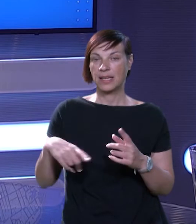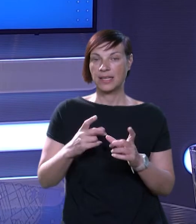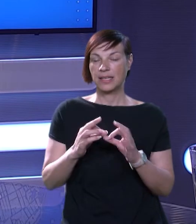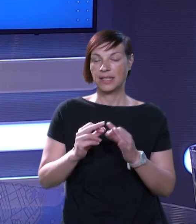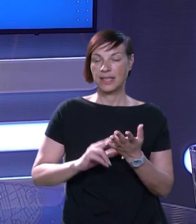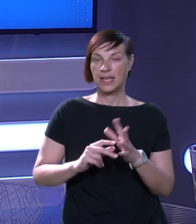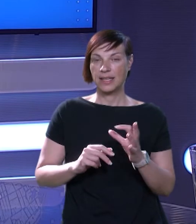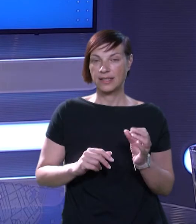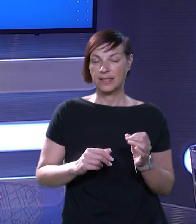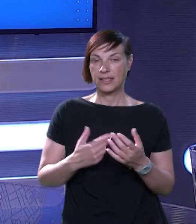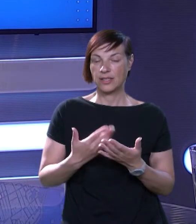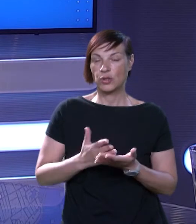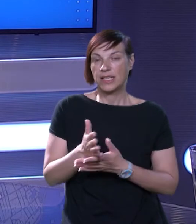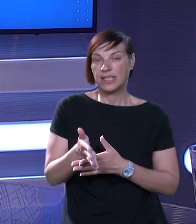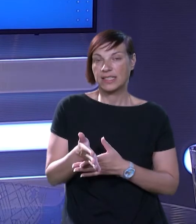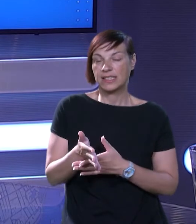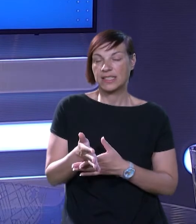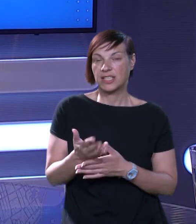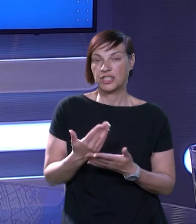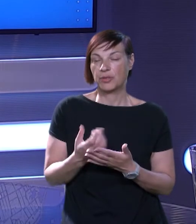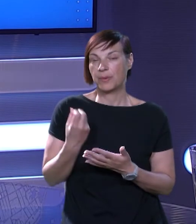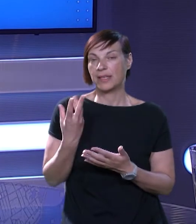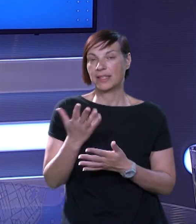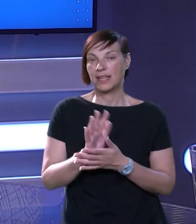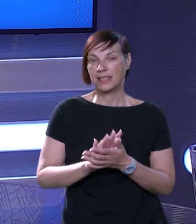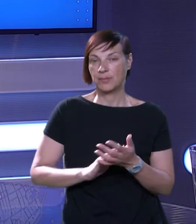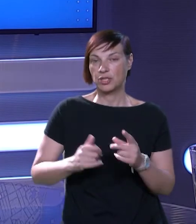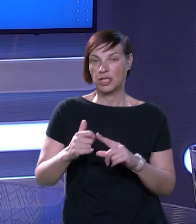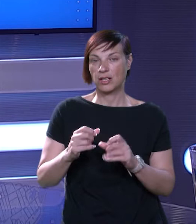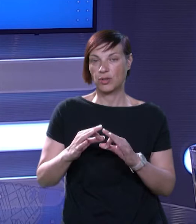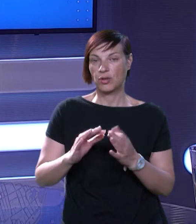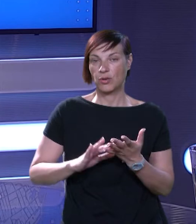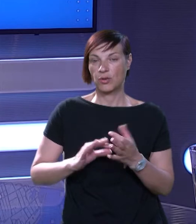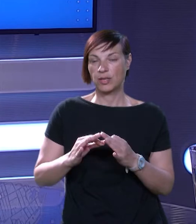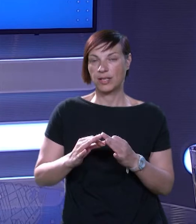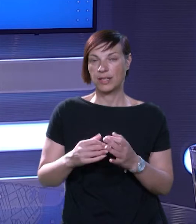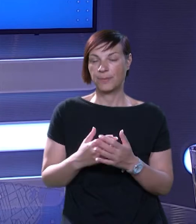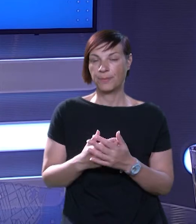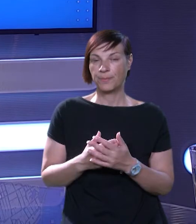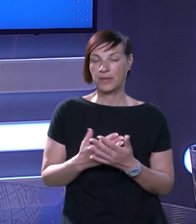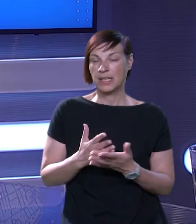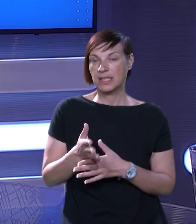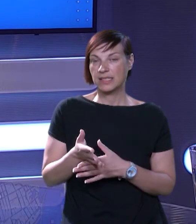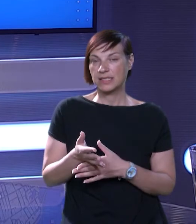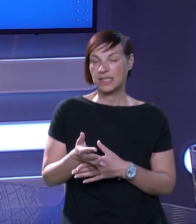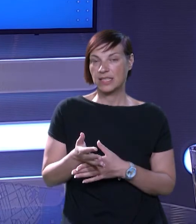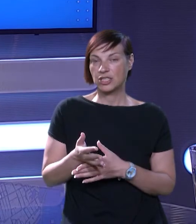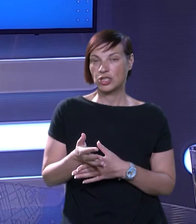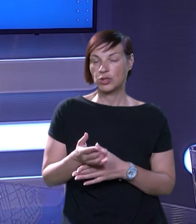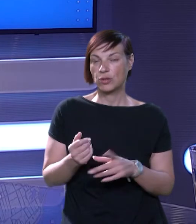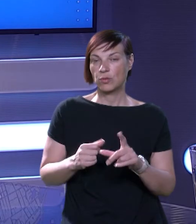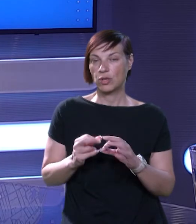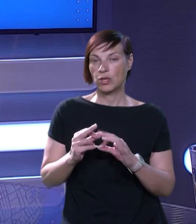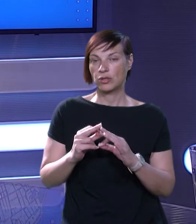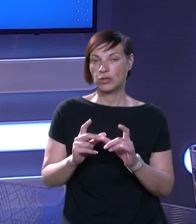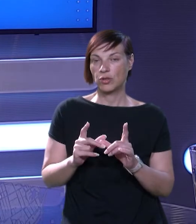i to je film koji je izašao baš kad je počela korona. Najgore. Ma ne, on je izašao u